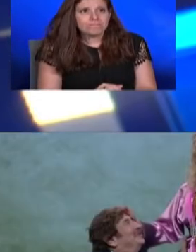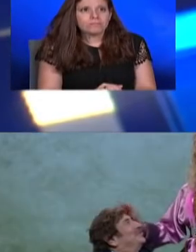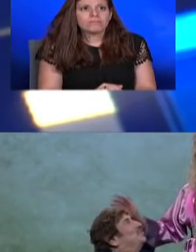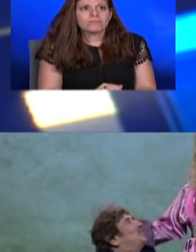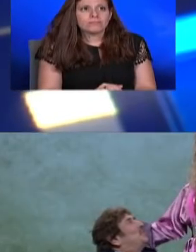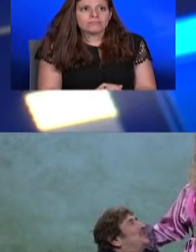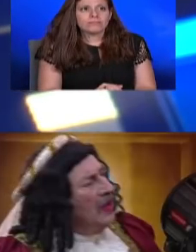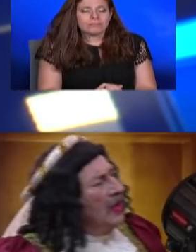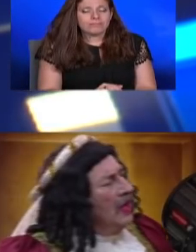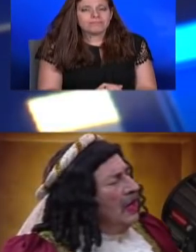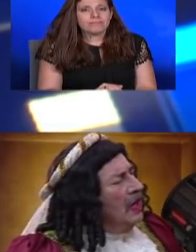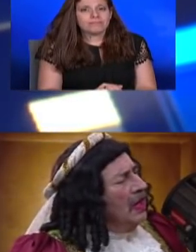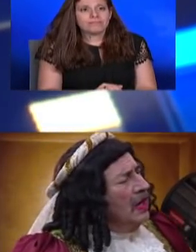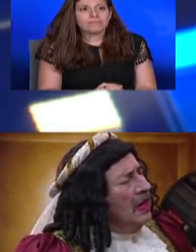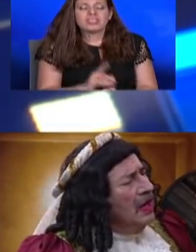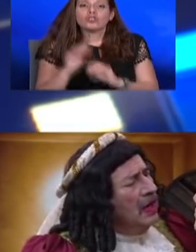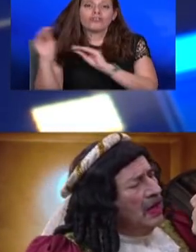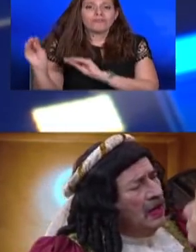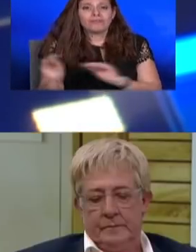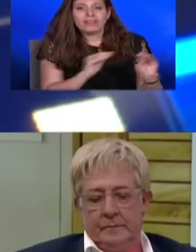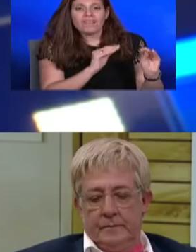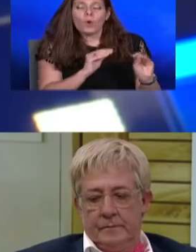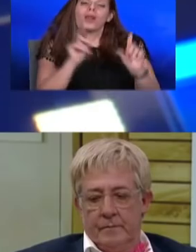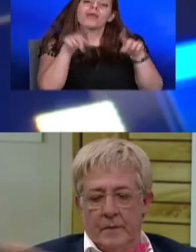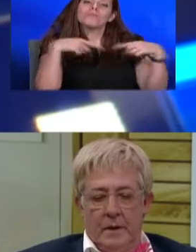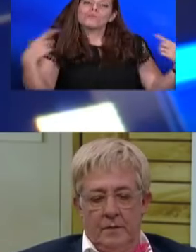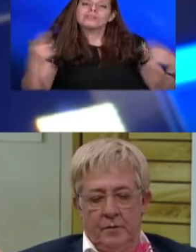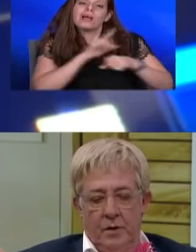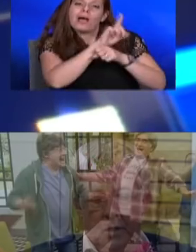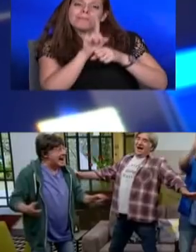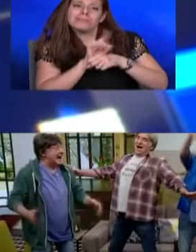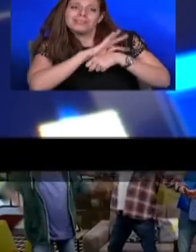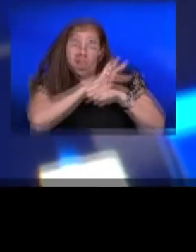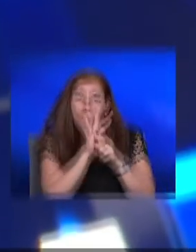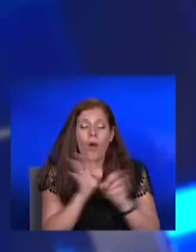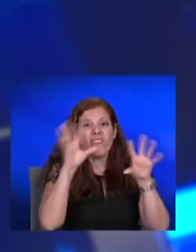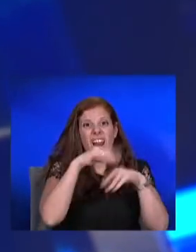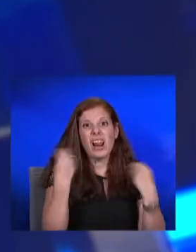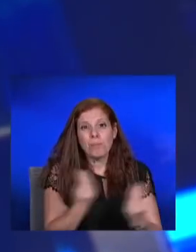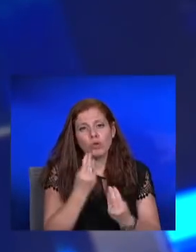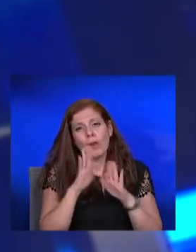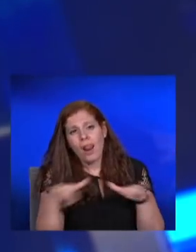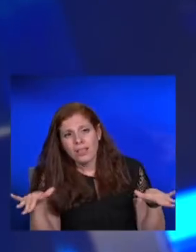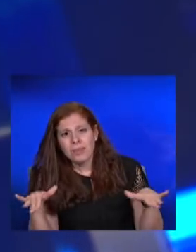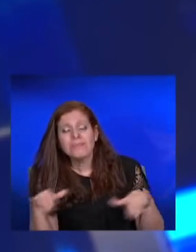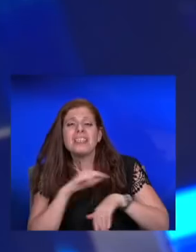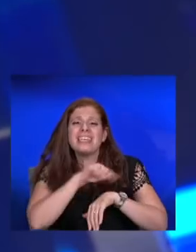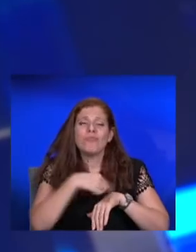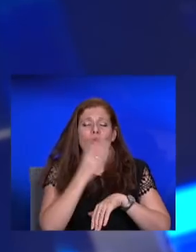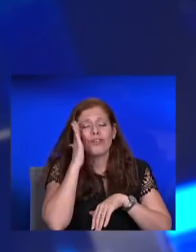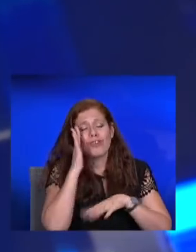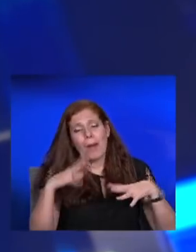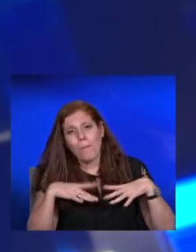זה מעבר חלק למוזיקה בצל קורונה והלילה משהו לילדים. עם שעות השינה שלהם בחופש כבר השתבשו, יש מצב שהם עדיין ערים בחדר,